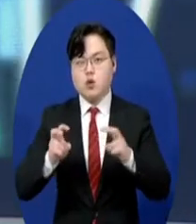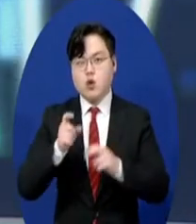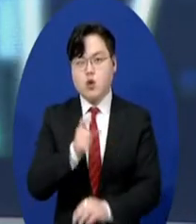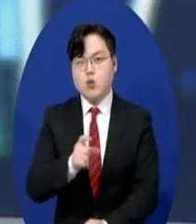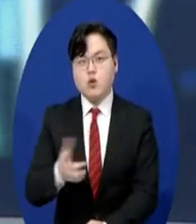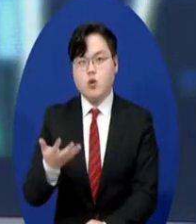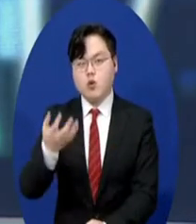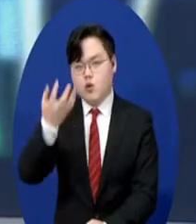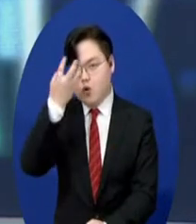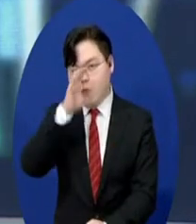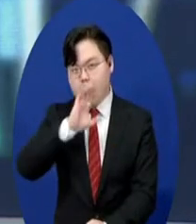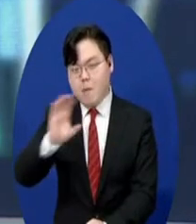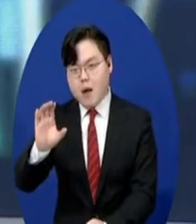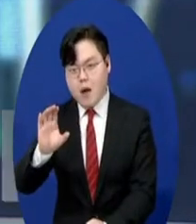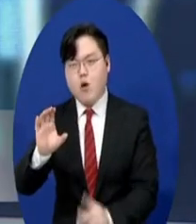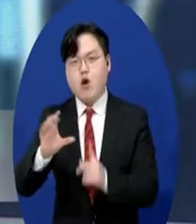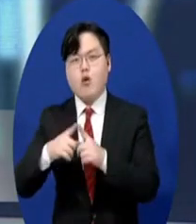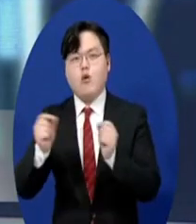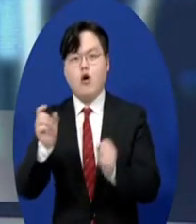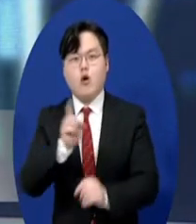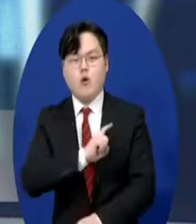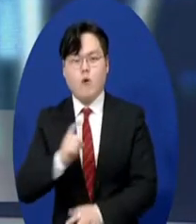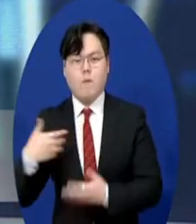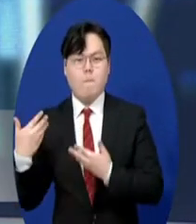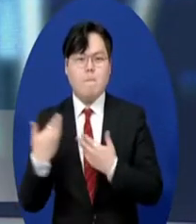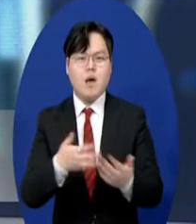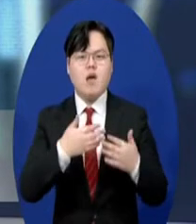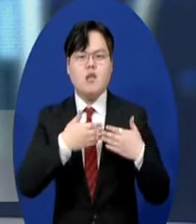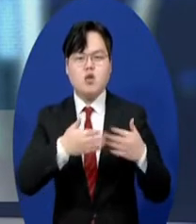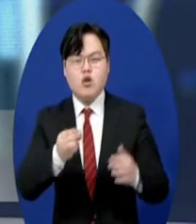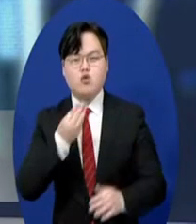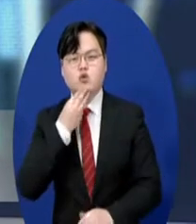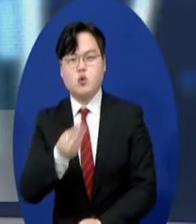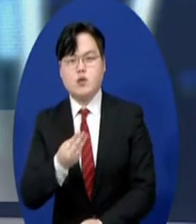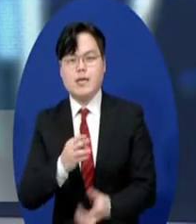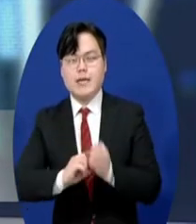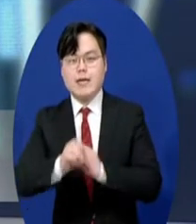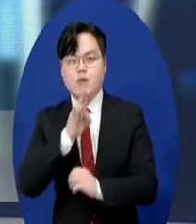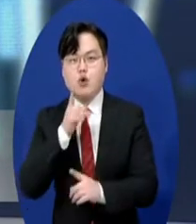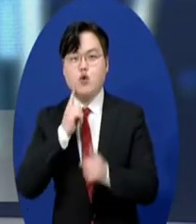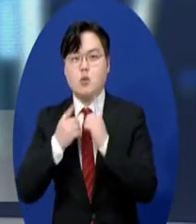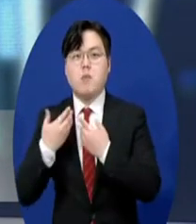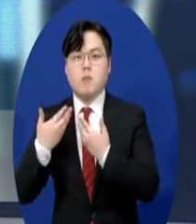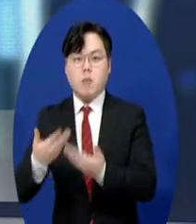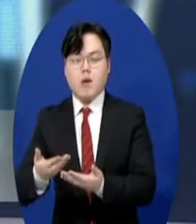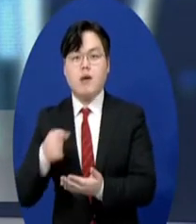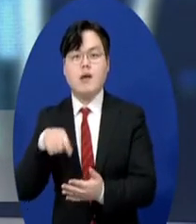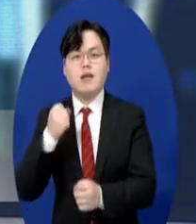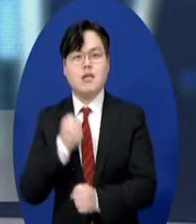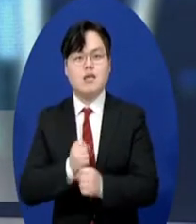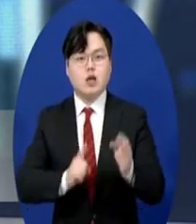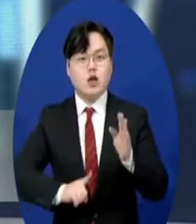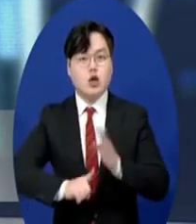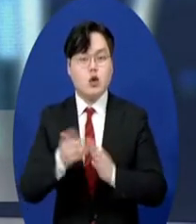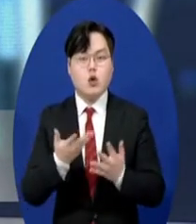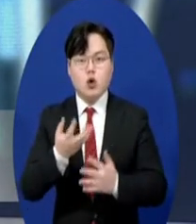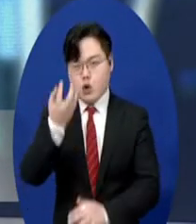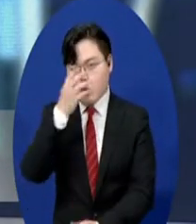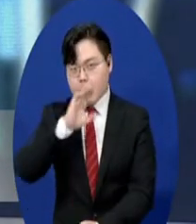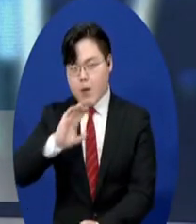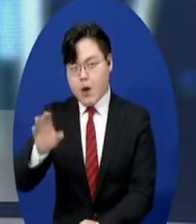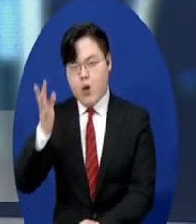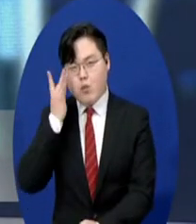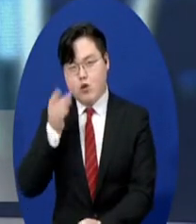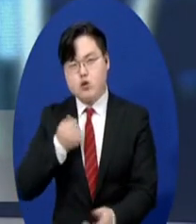Судлаачид төрийн өмчит компаниудыг хувьчилж засаглалыг ил тод нээлттэй болох ажлыг үе шатаа хийхийг зөвлөж байгаа бол энэ ажлыг эхлэл болгож төрийн өмчийн